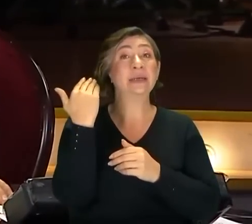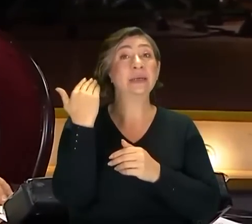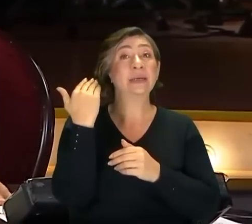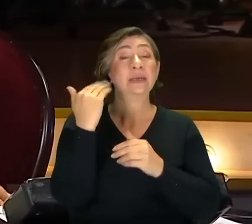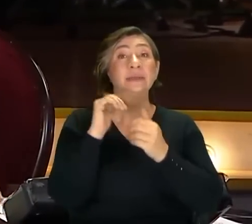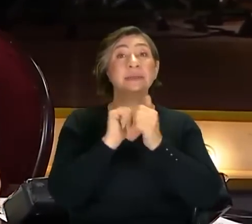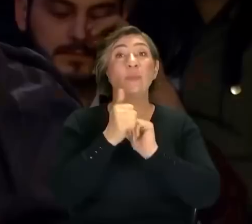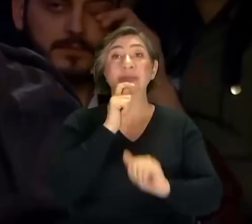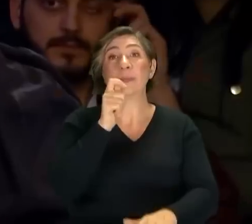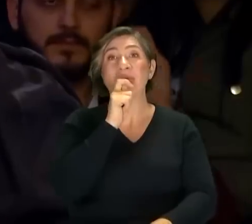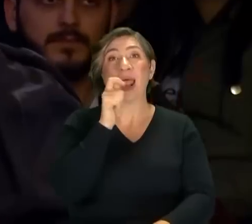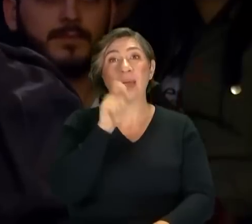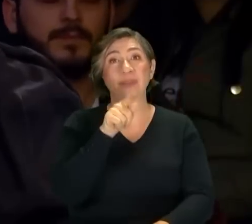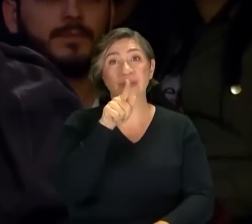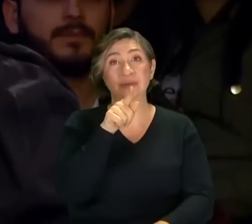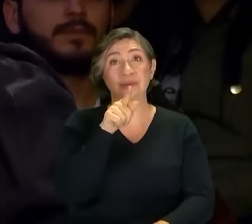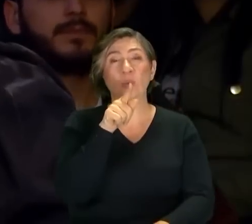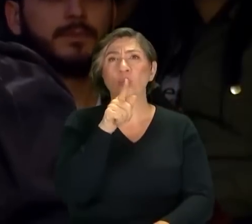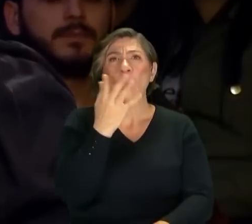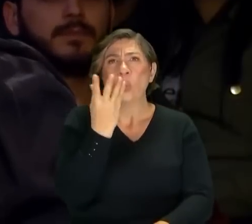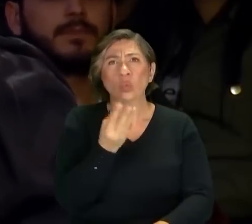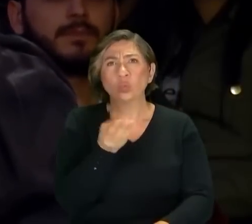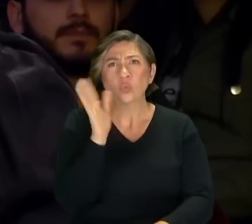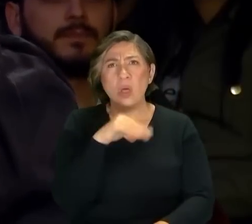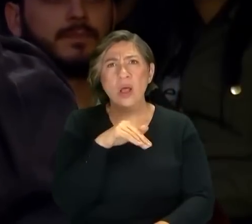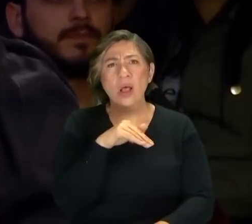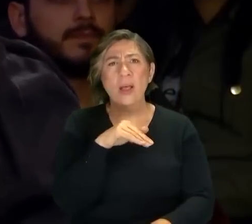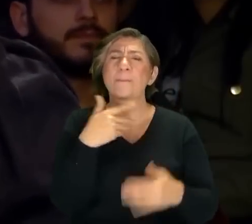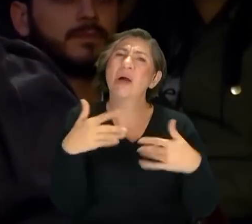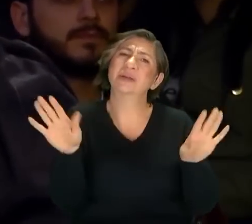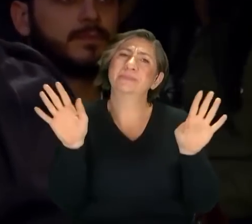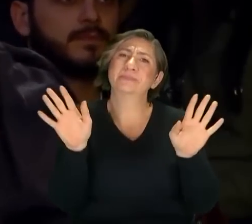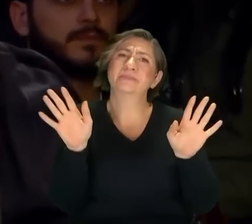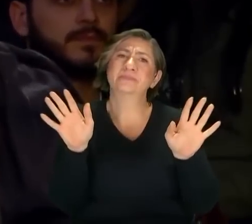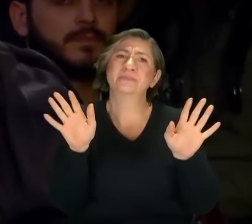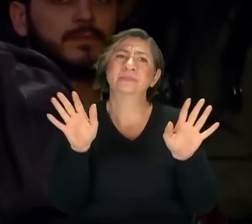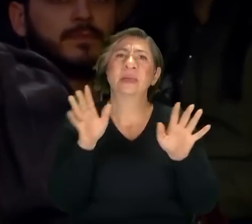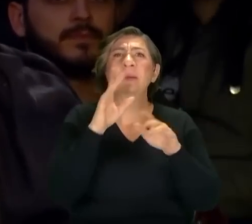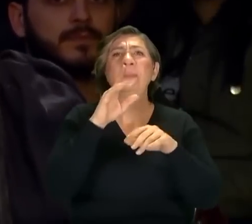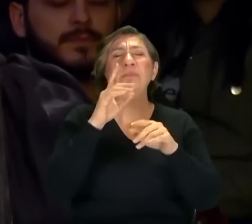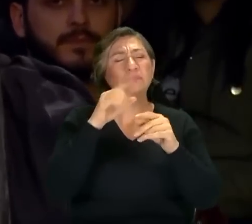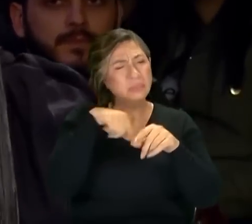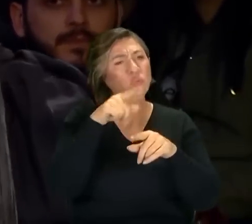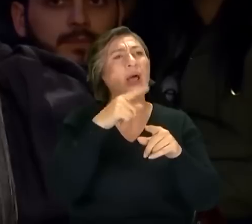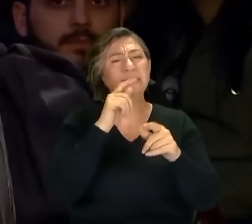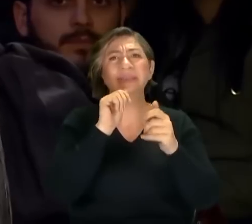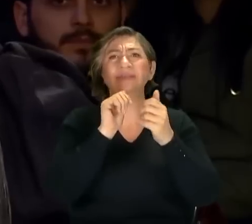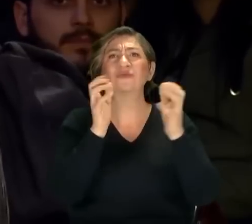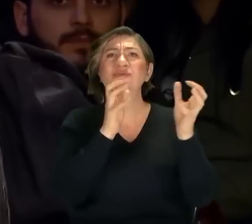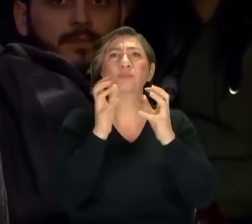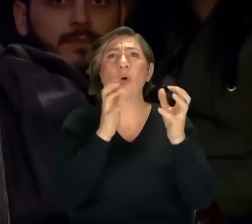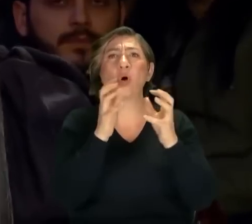Spor spikerliği yaptım. Spor spikerliği yaptın. Ne oldu sonra? Bıraktım. Yani bir süre yaptım sporu, yani